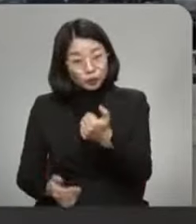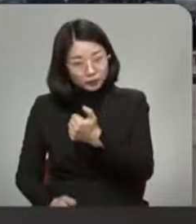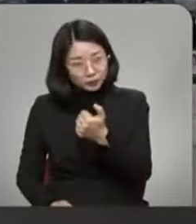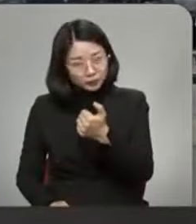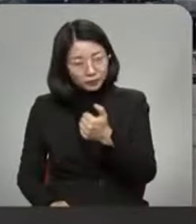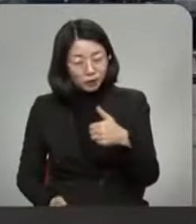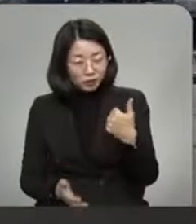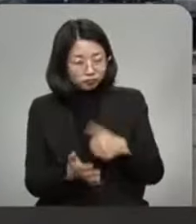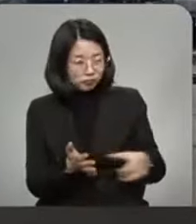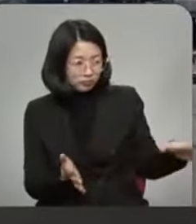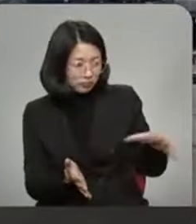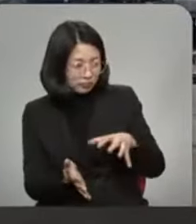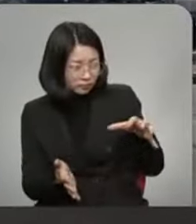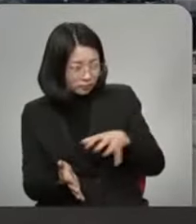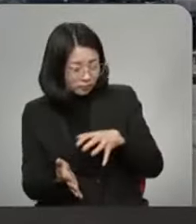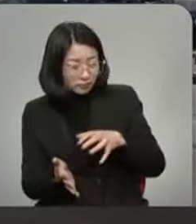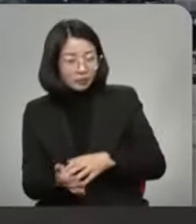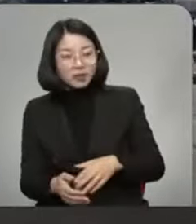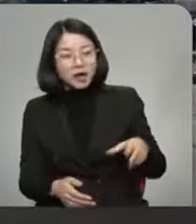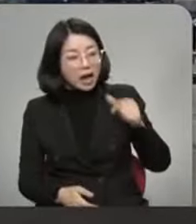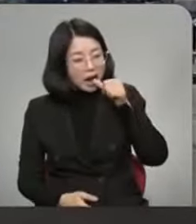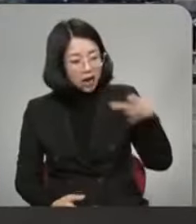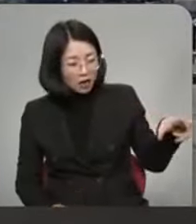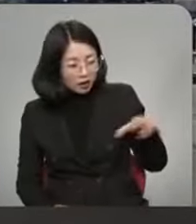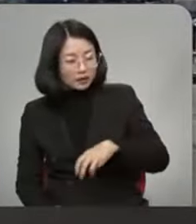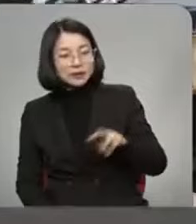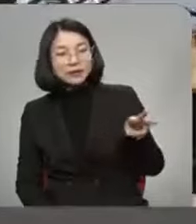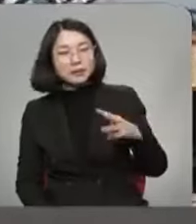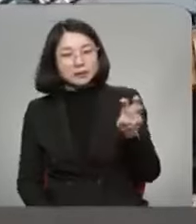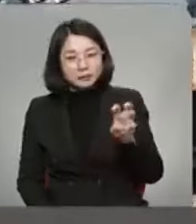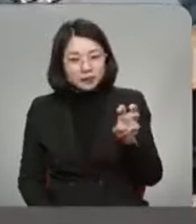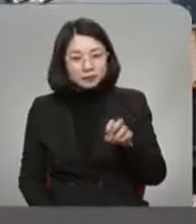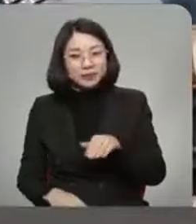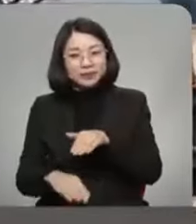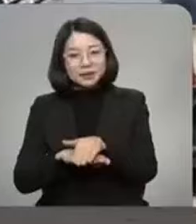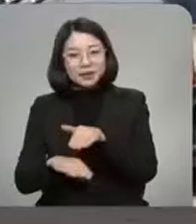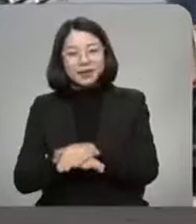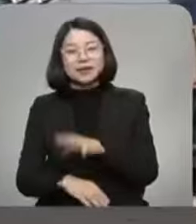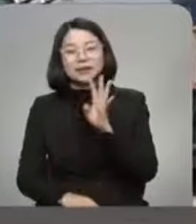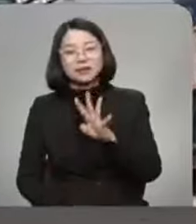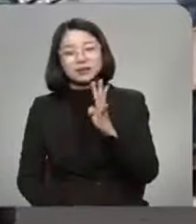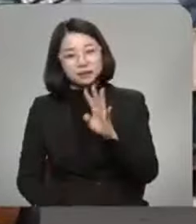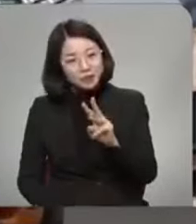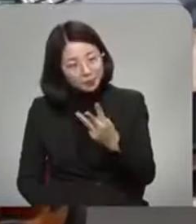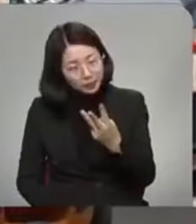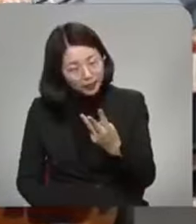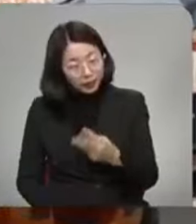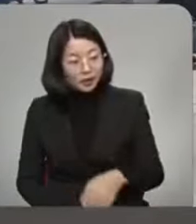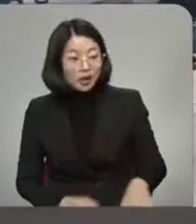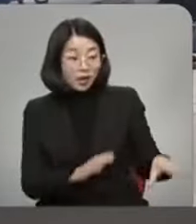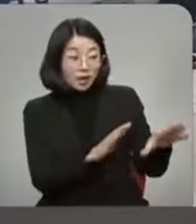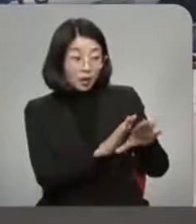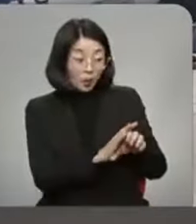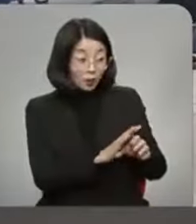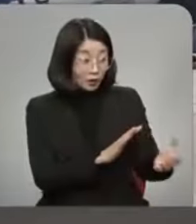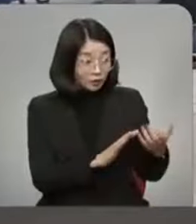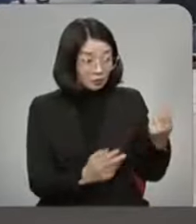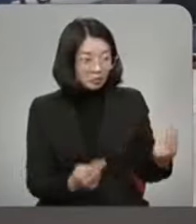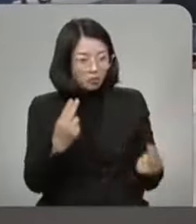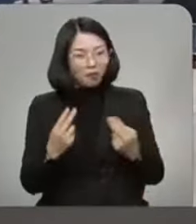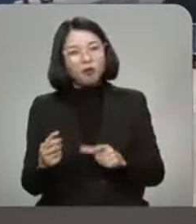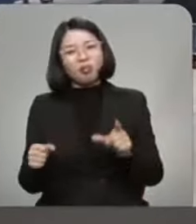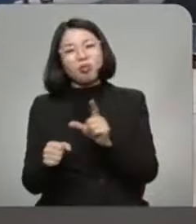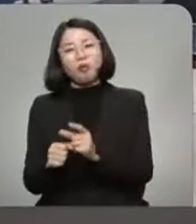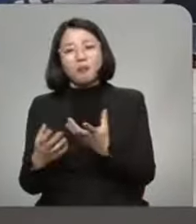실어나른 화물은 컨테이너 340여 TEU, 차량 4,300여 대 등 코로나19 확산 이전보다